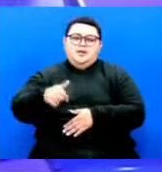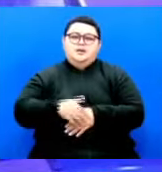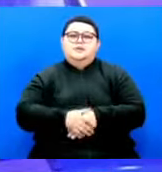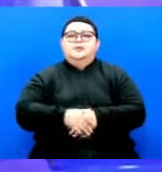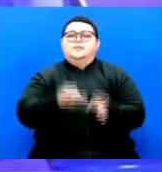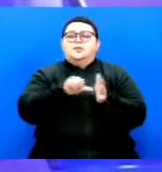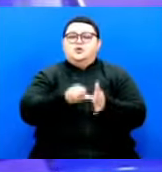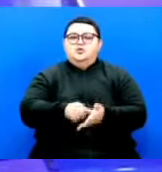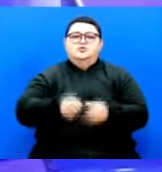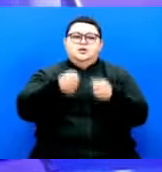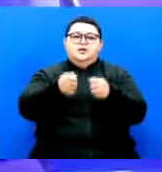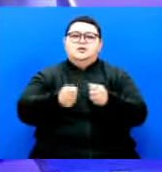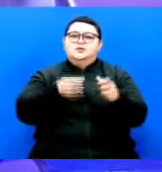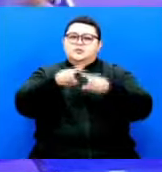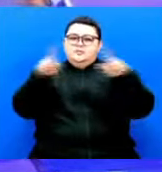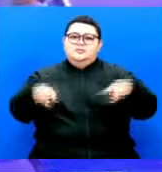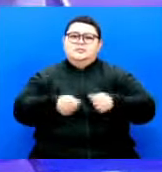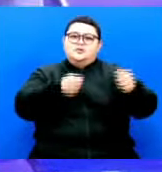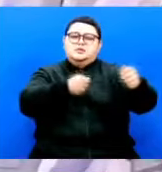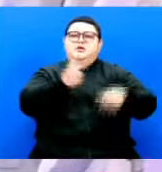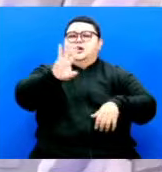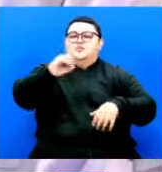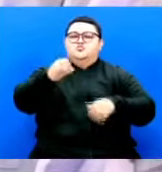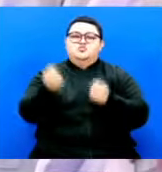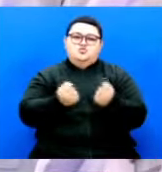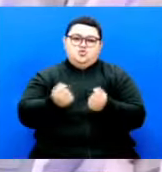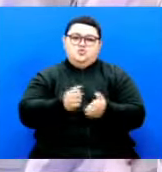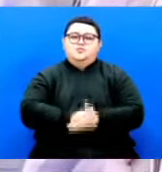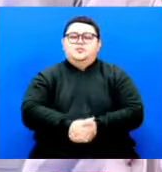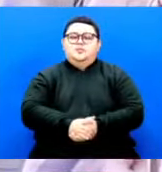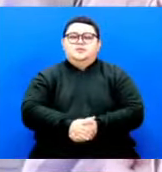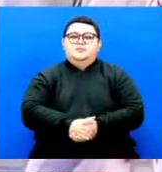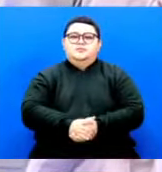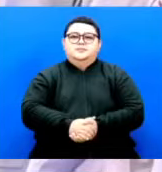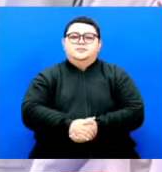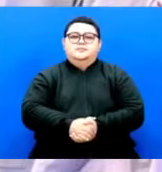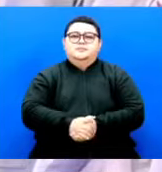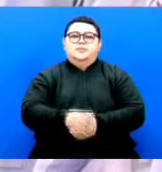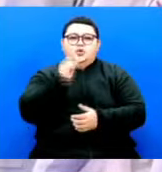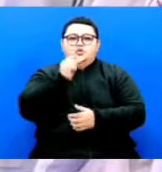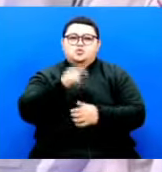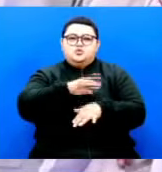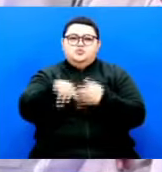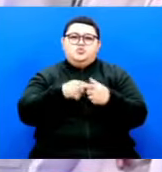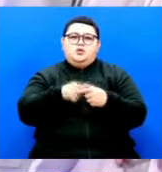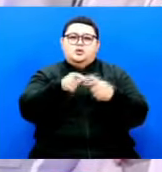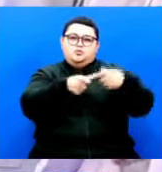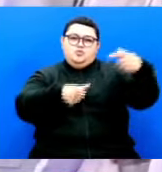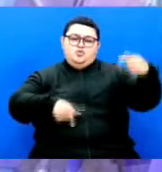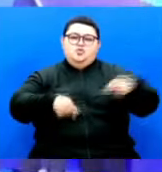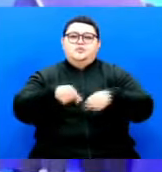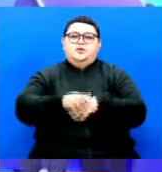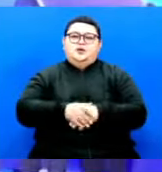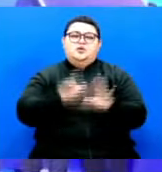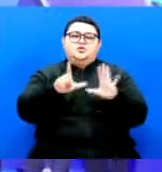Bantuan diserahkan secara simbolis sebanyak 30 unit untuk DPW BKPR MI Sepulau Sumatera. Nantinya 70